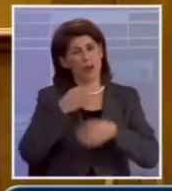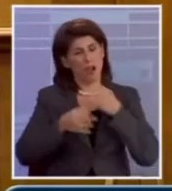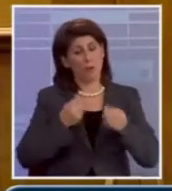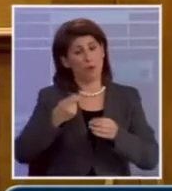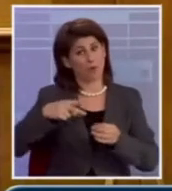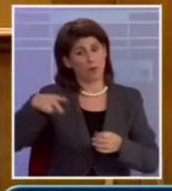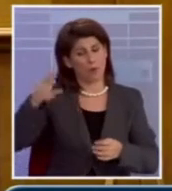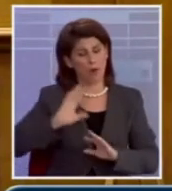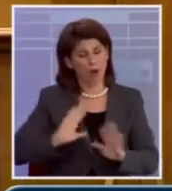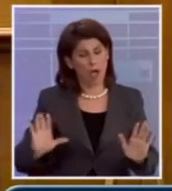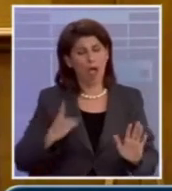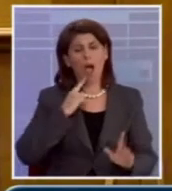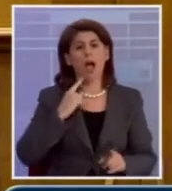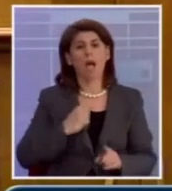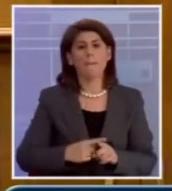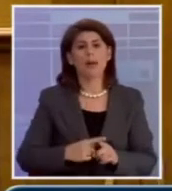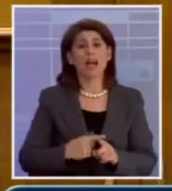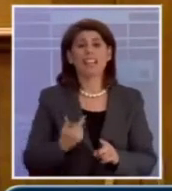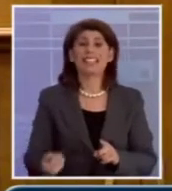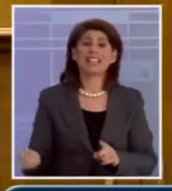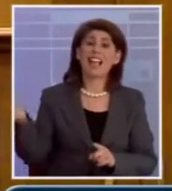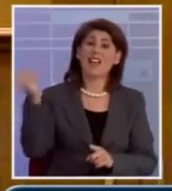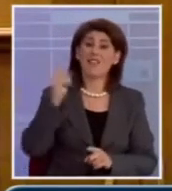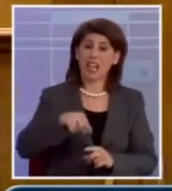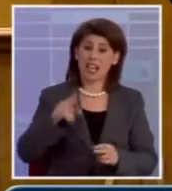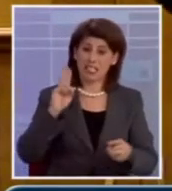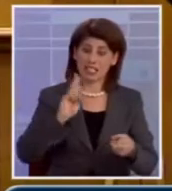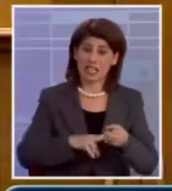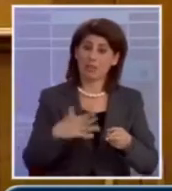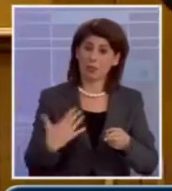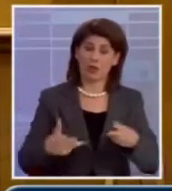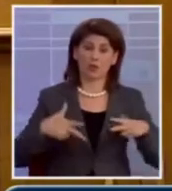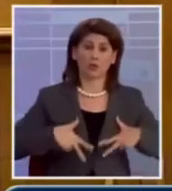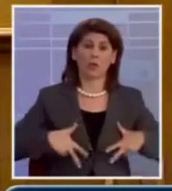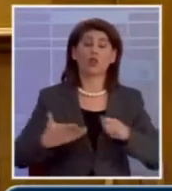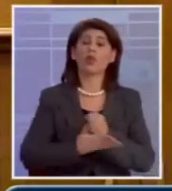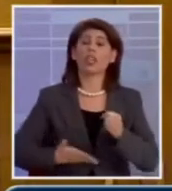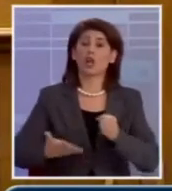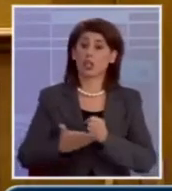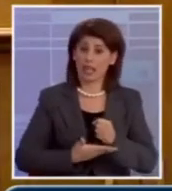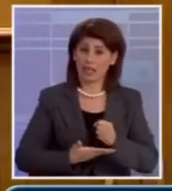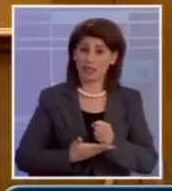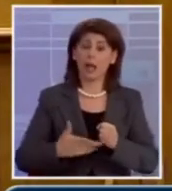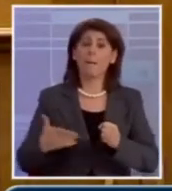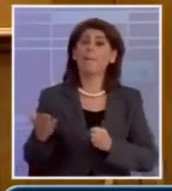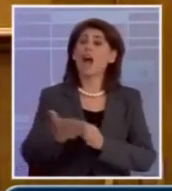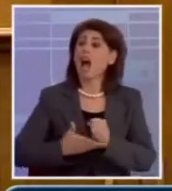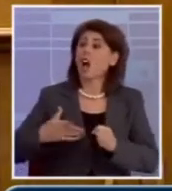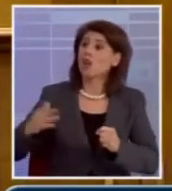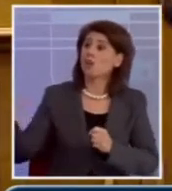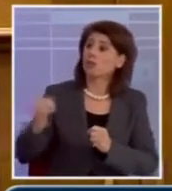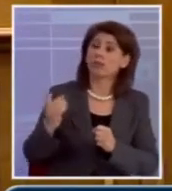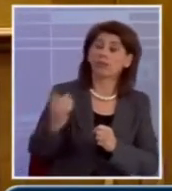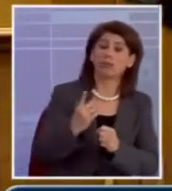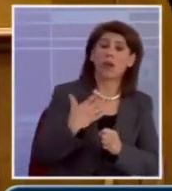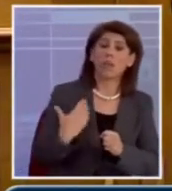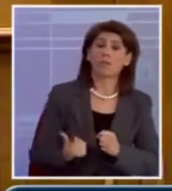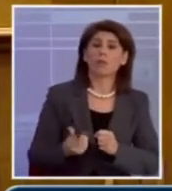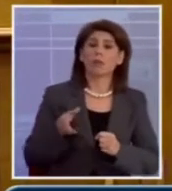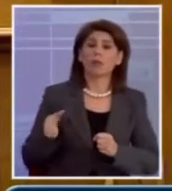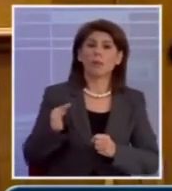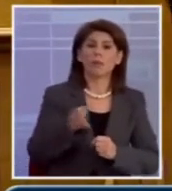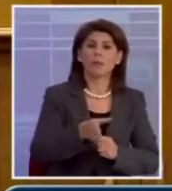περισσότερα. Απλά στην αυριανή συνάντηση που θα έχουμε στο Υπουργείο Γεωργίας με τους αγρότες που είχαμε βρει στα